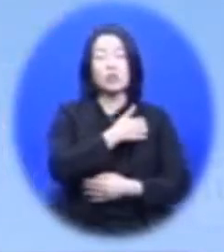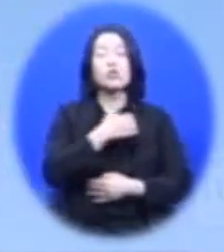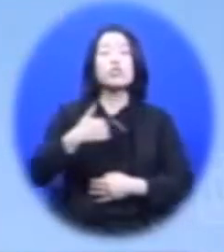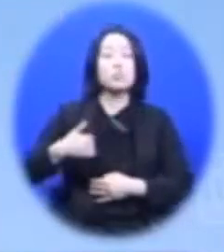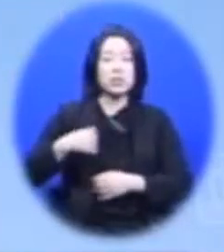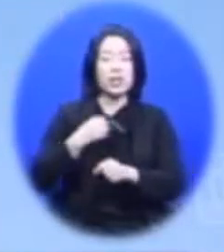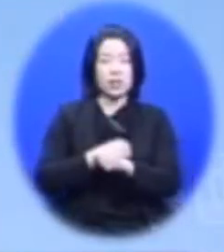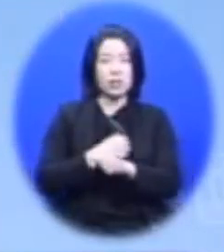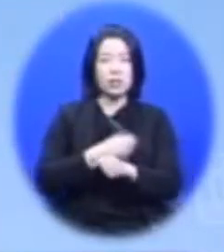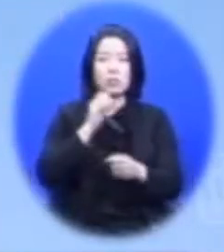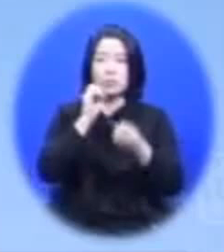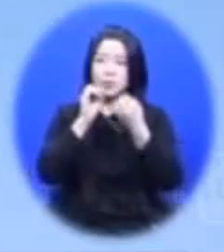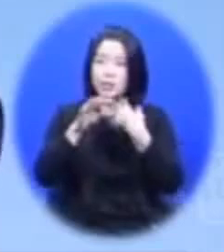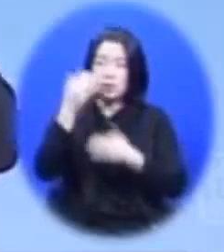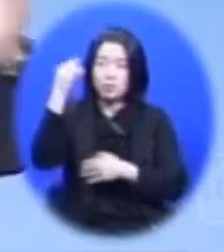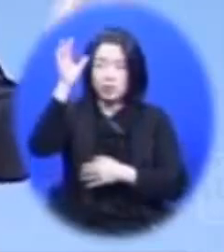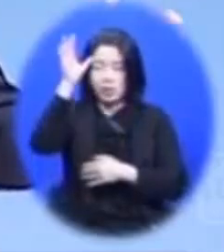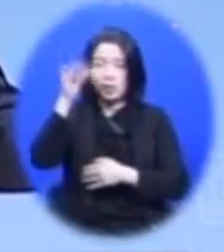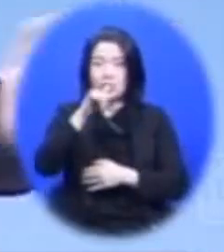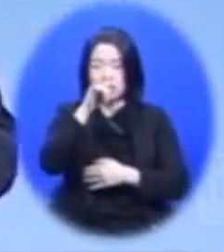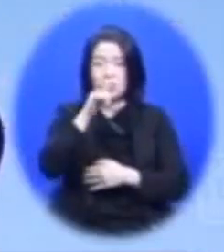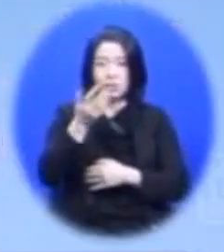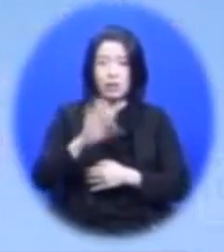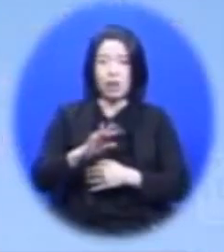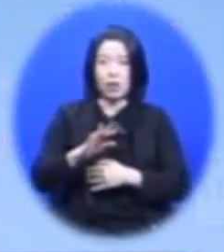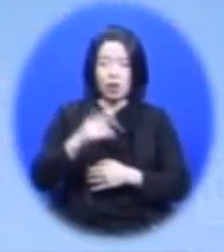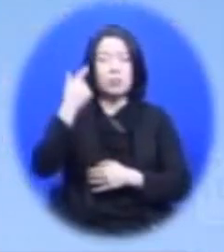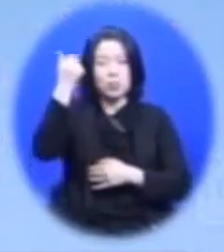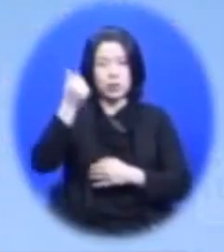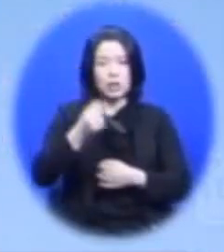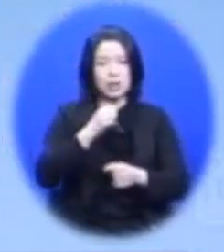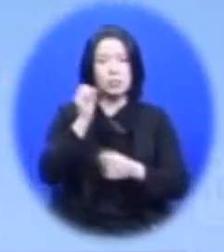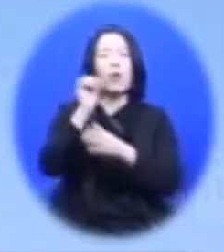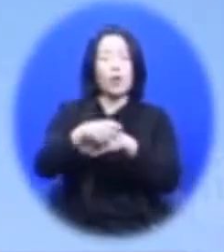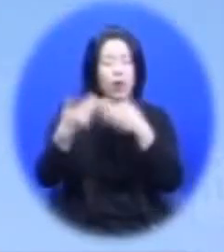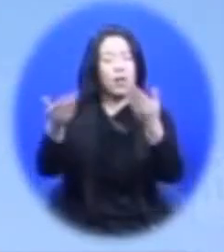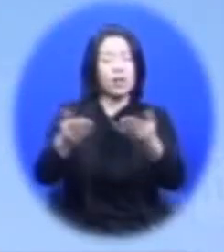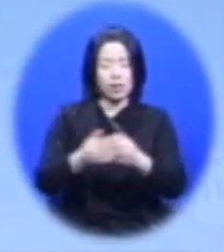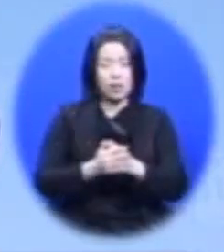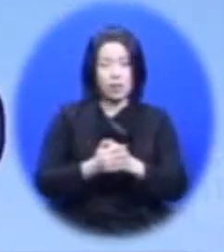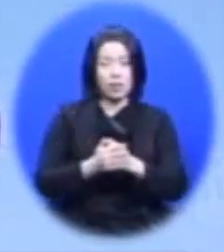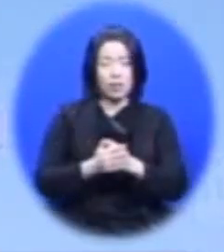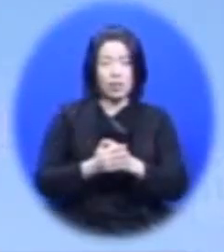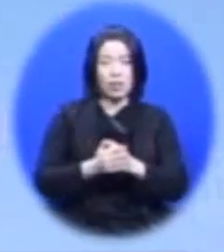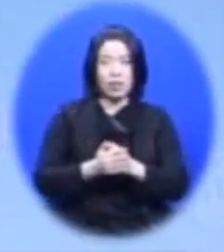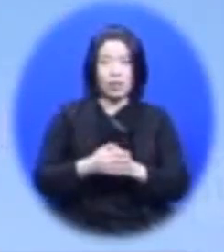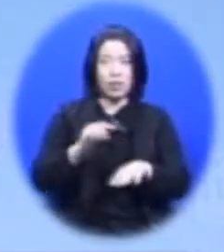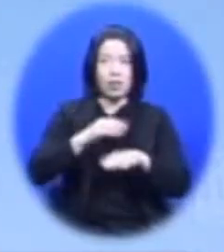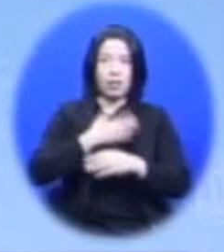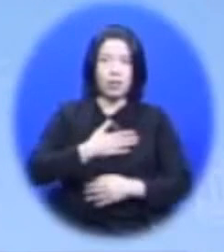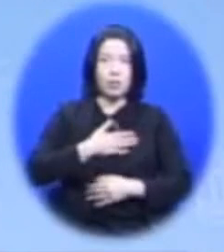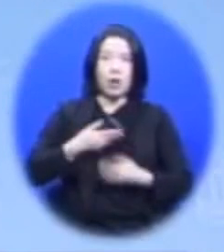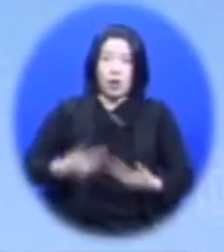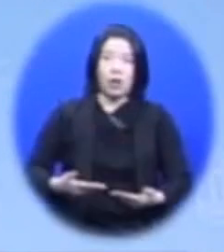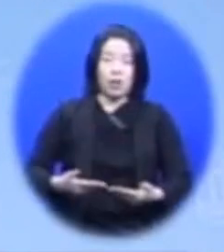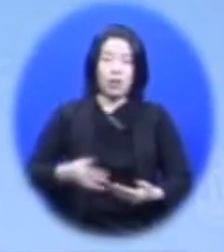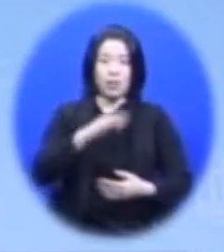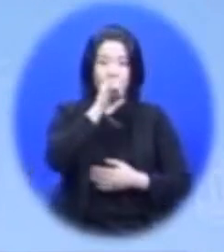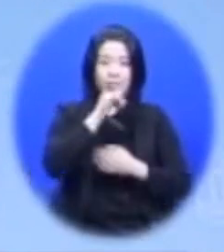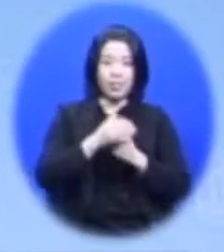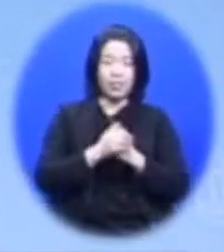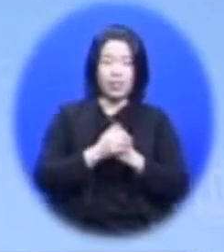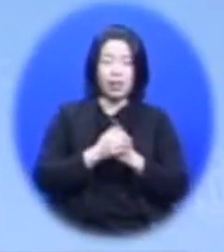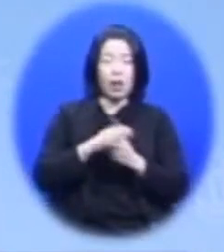이렇게 나와야 되는데 목사님 해드리지요 이렇게 이야기를 했어요. 가슴이 그만 철렁 내려앉았습니다.